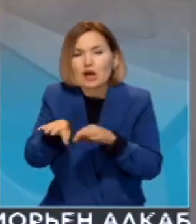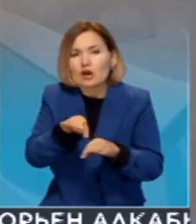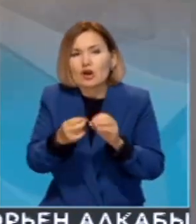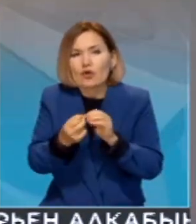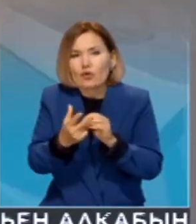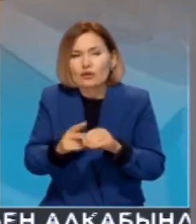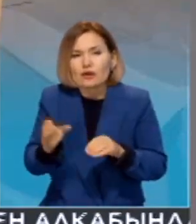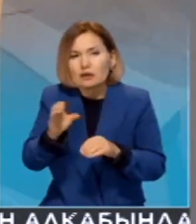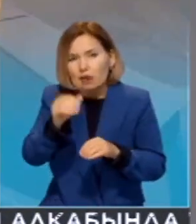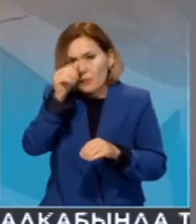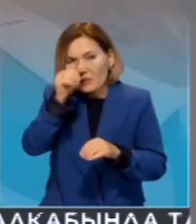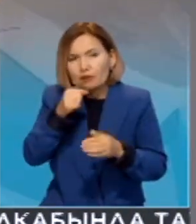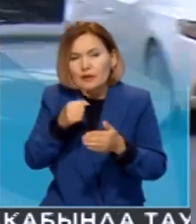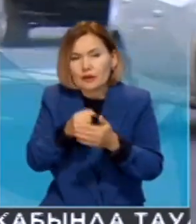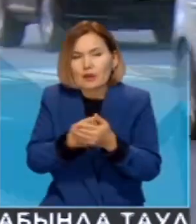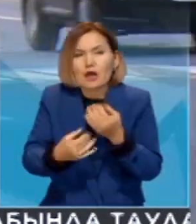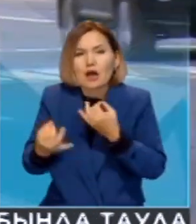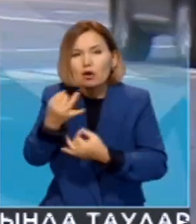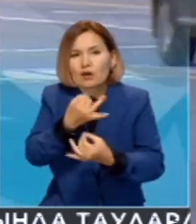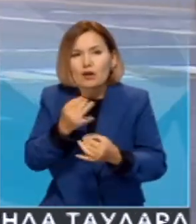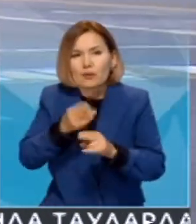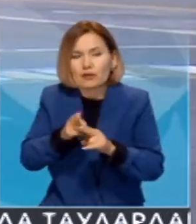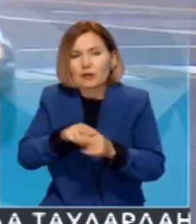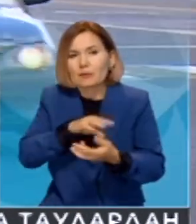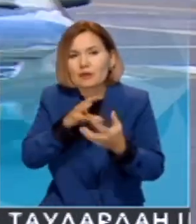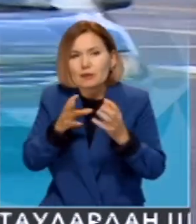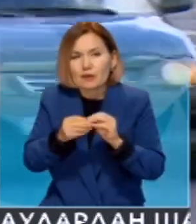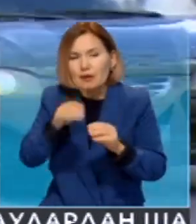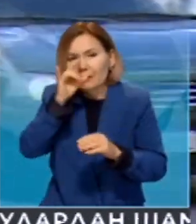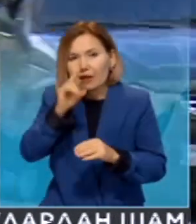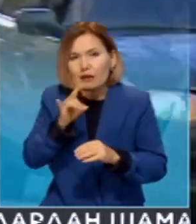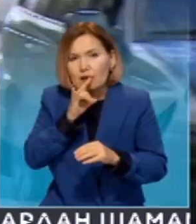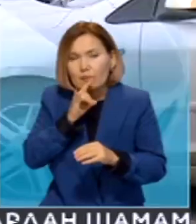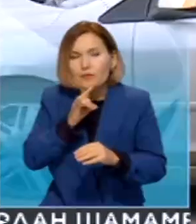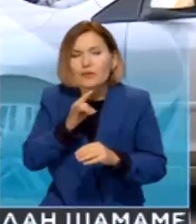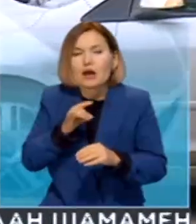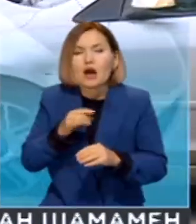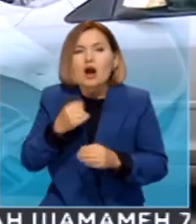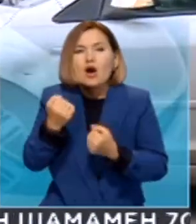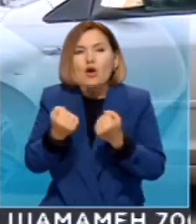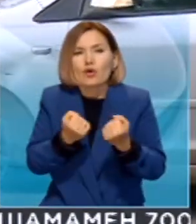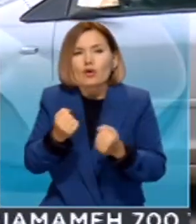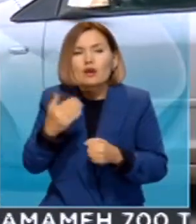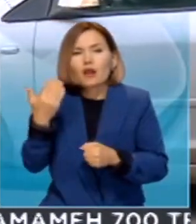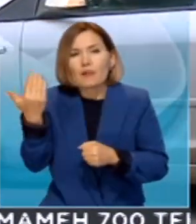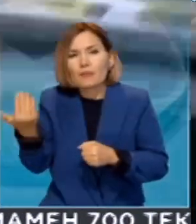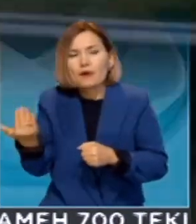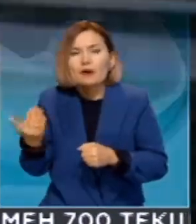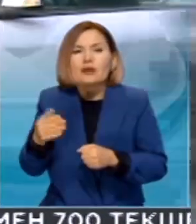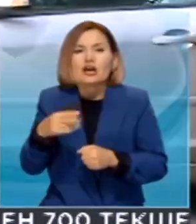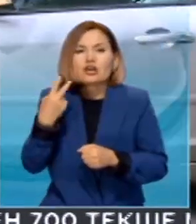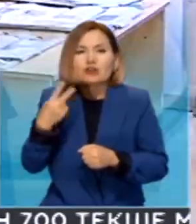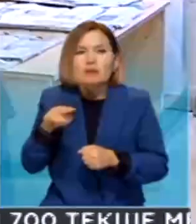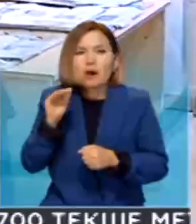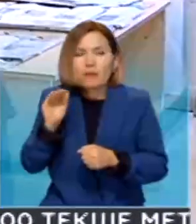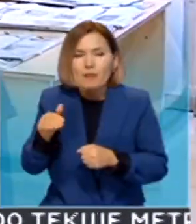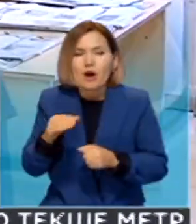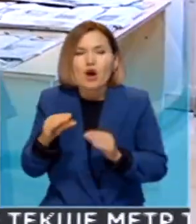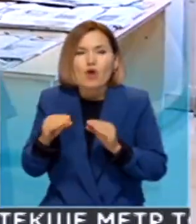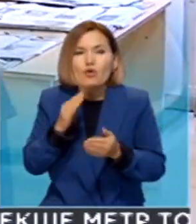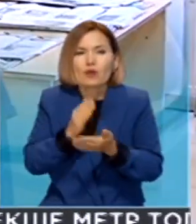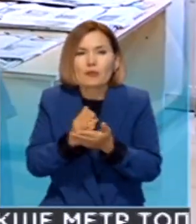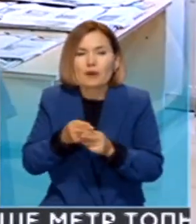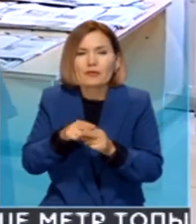13 қыркүйекке дейін қоғамдық талқылауға салынбақ. Жалпы еліміз бойынша рөлі оң жақта орналасқан 20 мыңға жуық көлік бар.